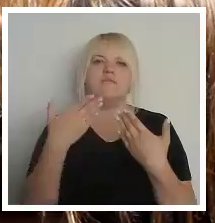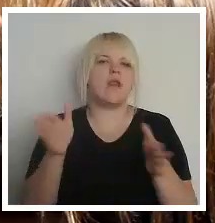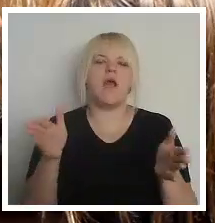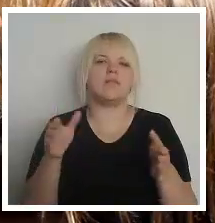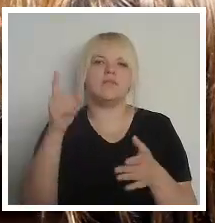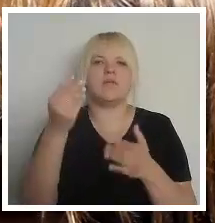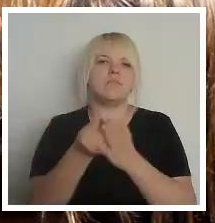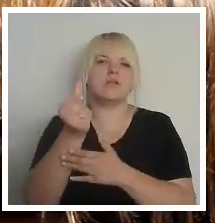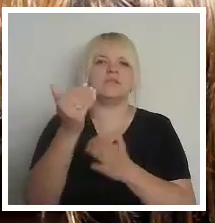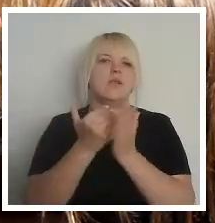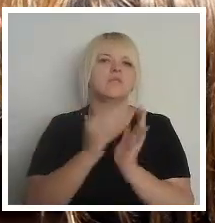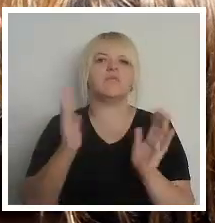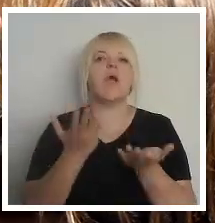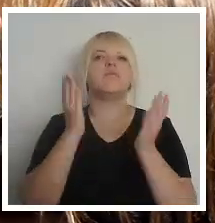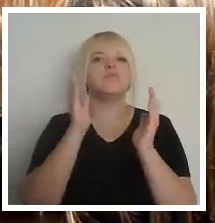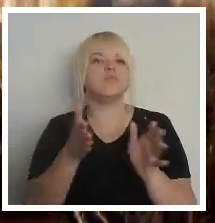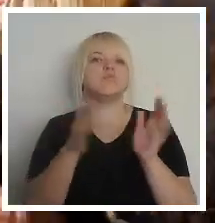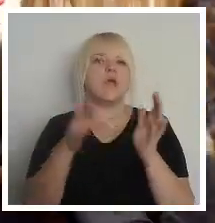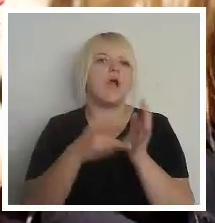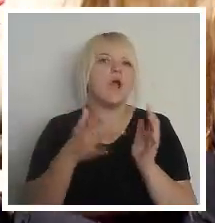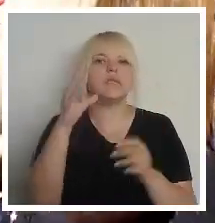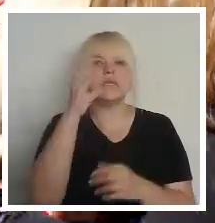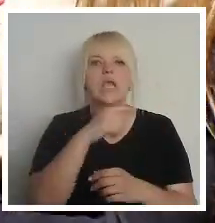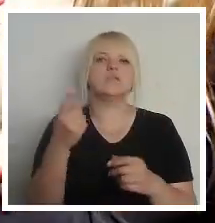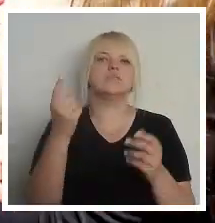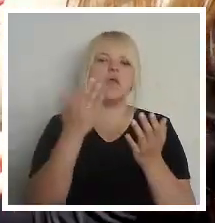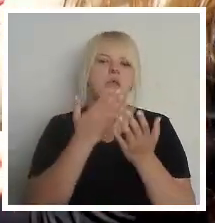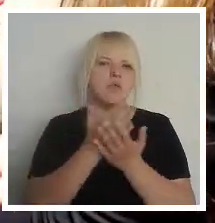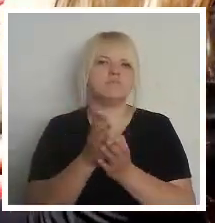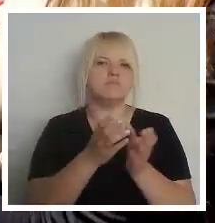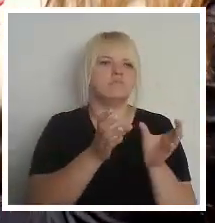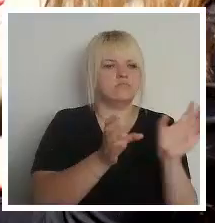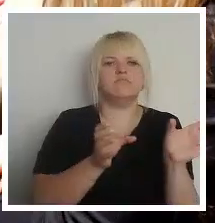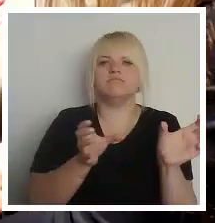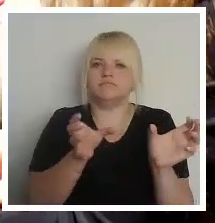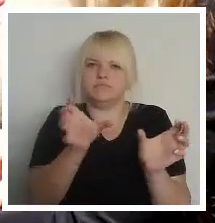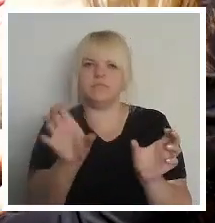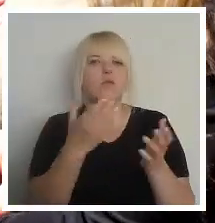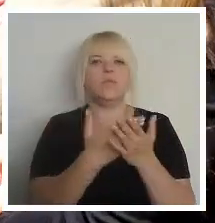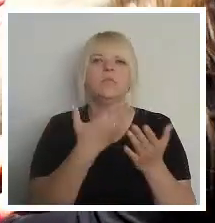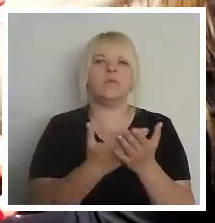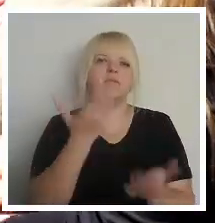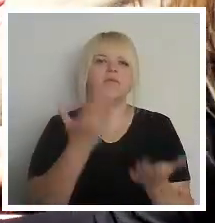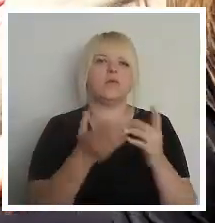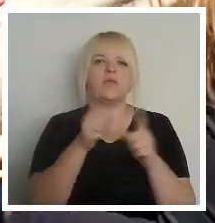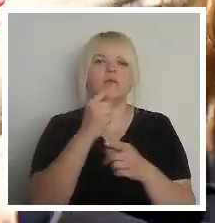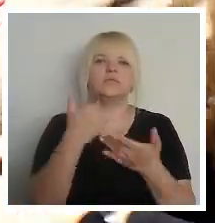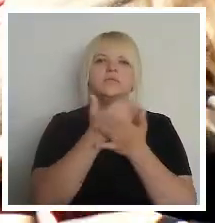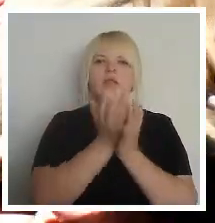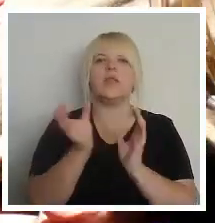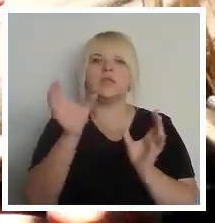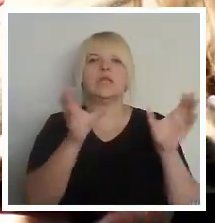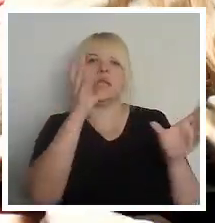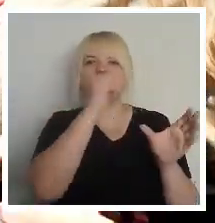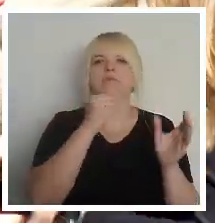Vai pastāvēt kaut kāda iespēja diferencēt un nu, varbūt, piemēram, dalīt šo te iespēju, ka,